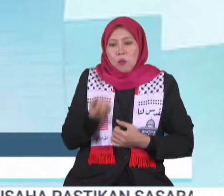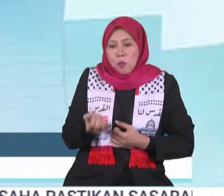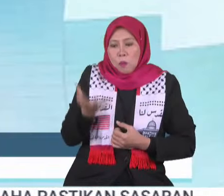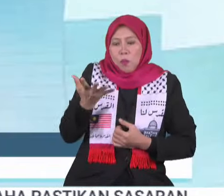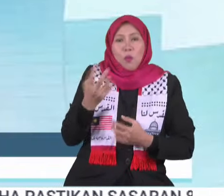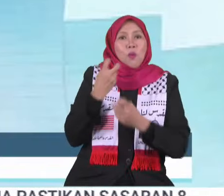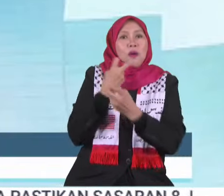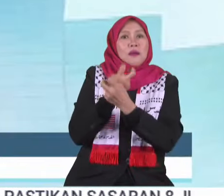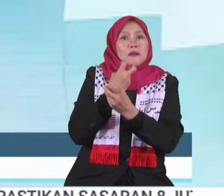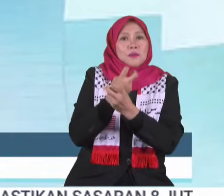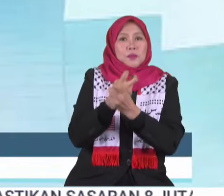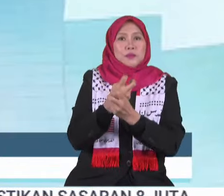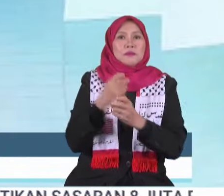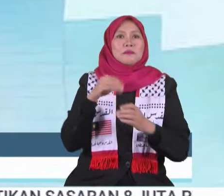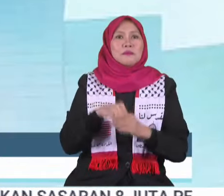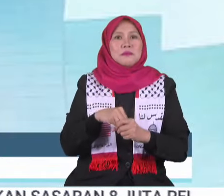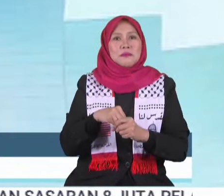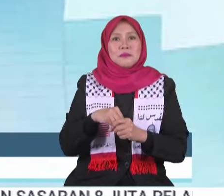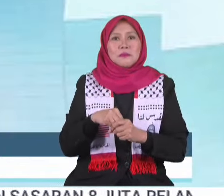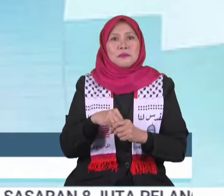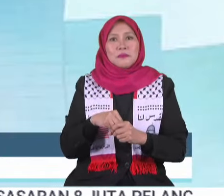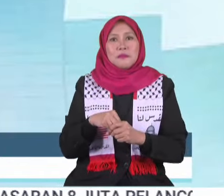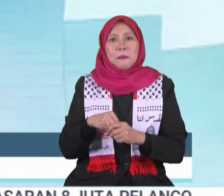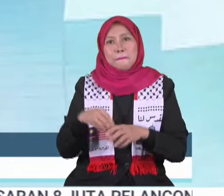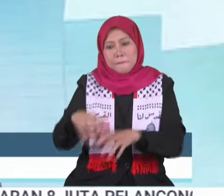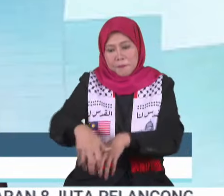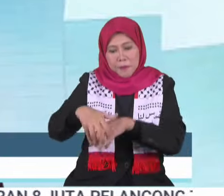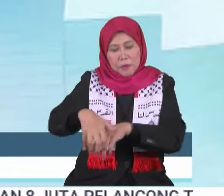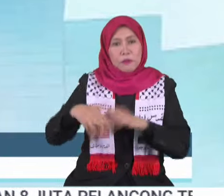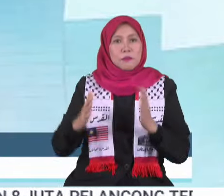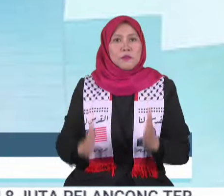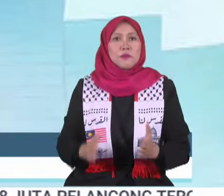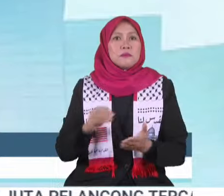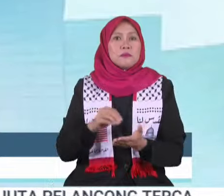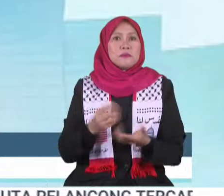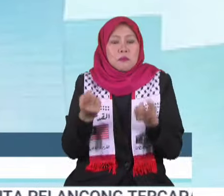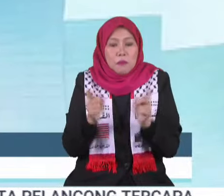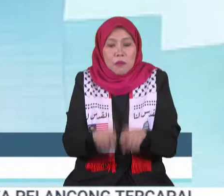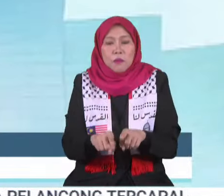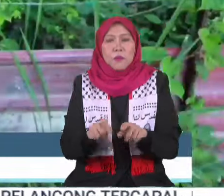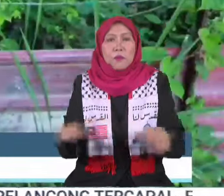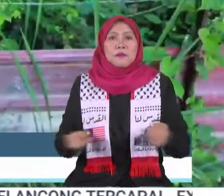pekebun. Kejadian berlaku di Kampung Padang Ubi Labu Besar, Kulim, Kedah.